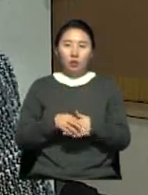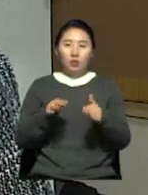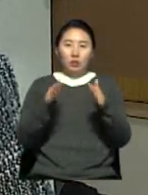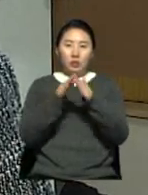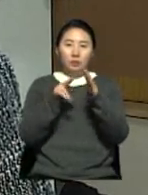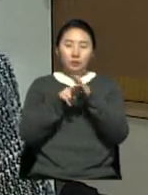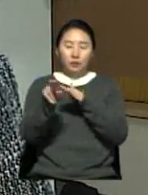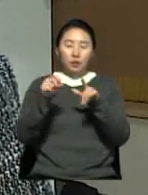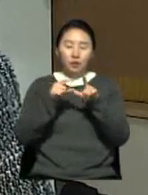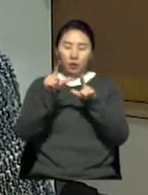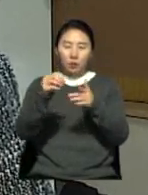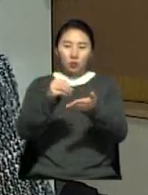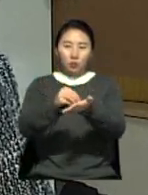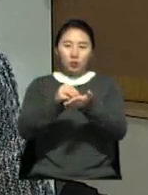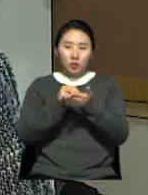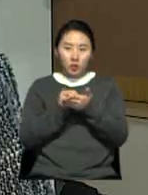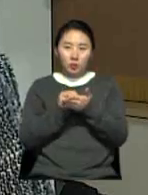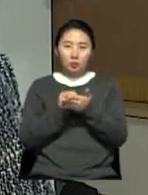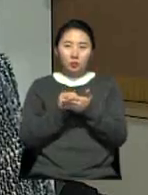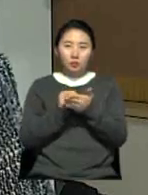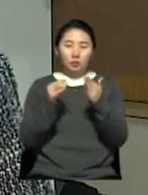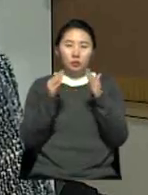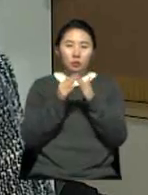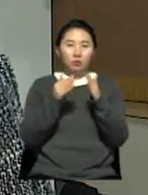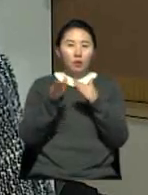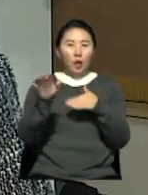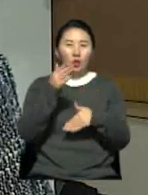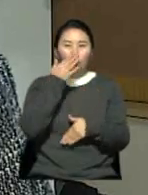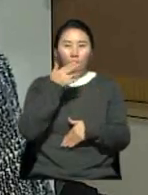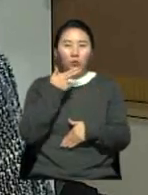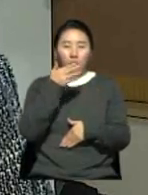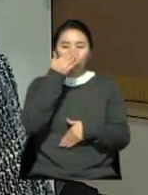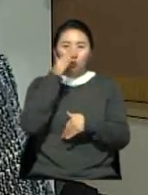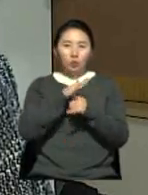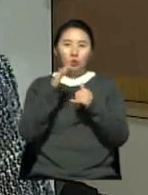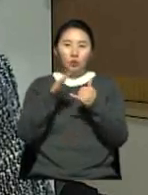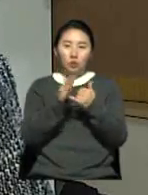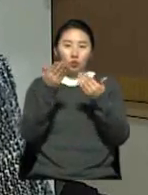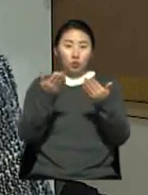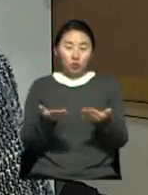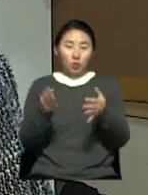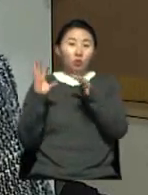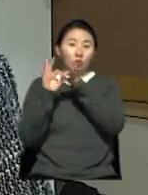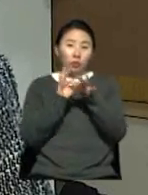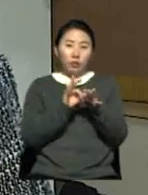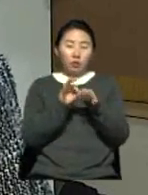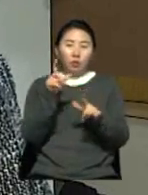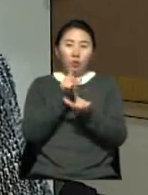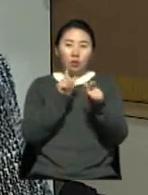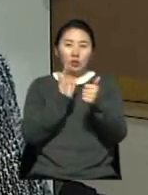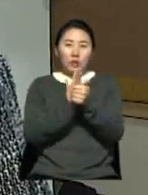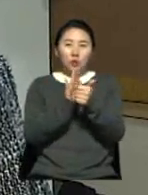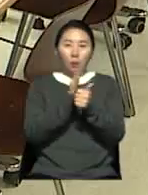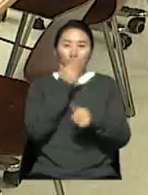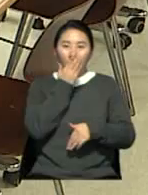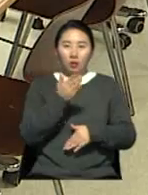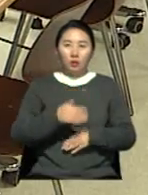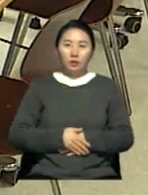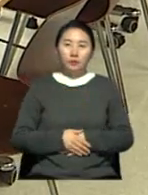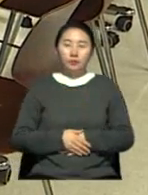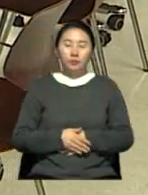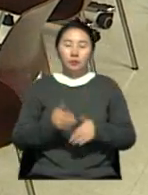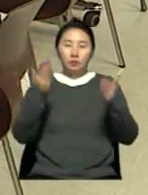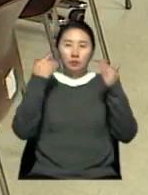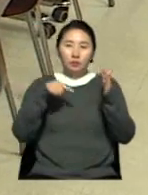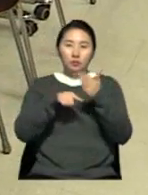청소년들이 대부분 입술을 하는데 집으로 갈 수 없는 청소년들은 저희가 오신 타 10개나 다양한 다른 직원들을 하고 있습니다